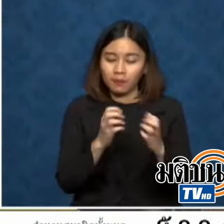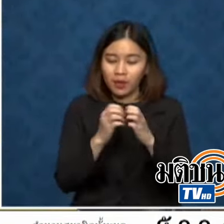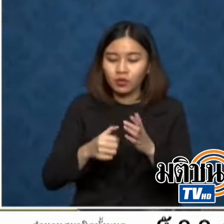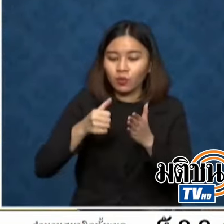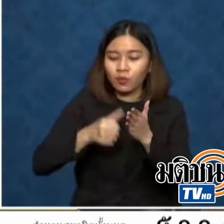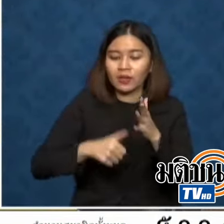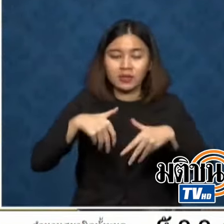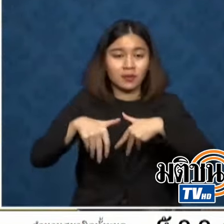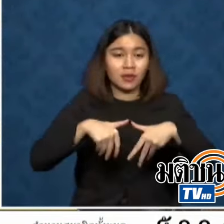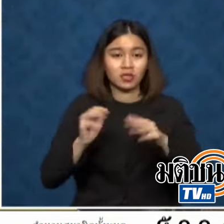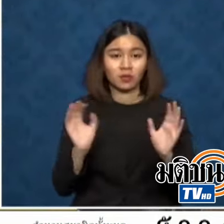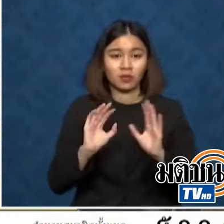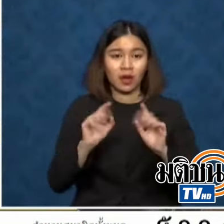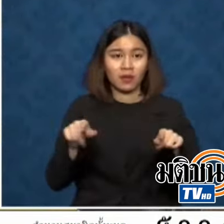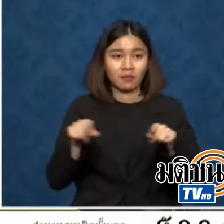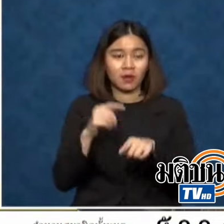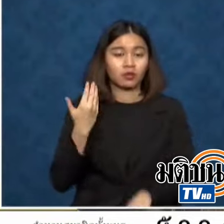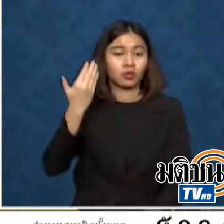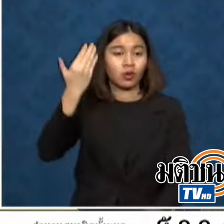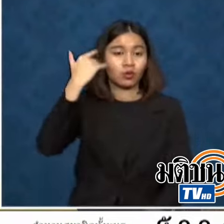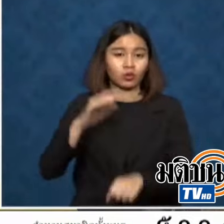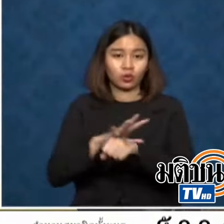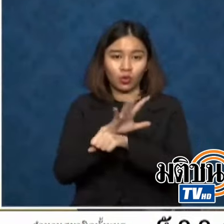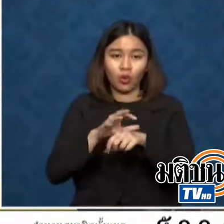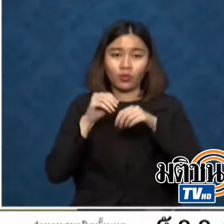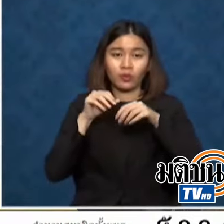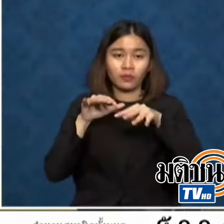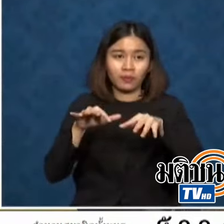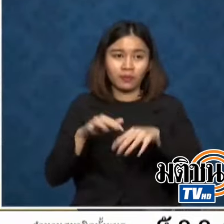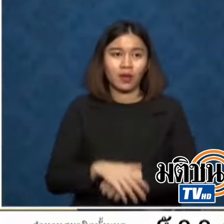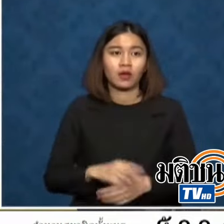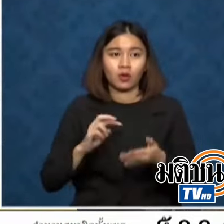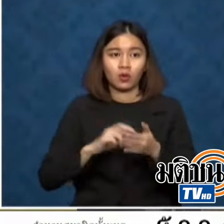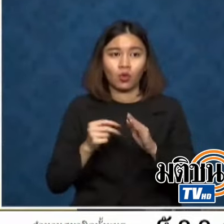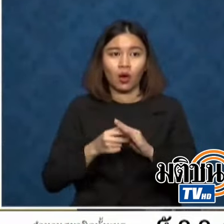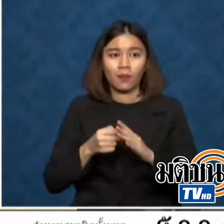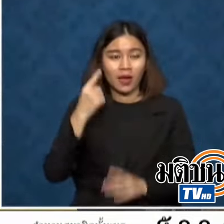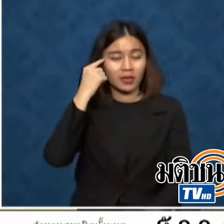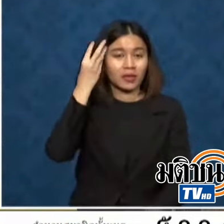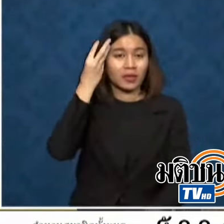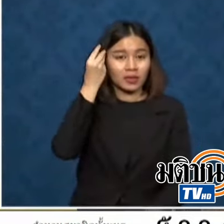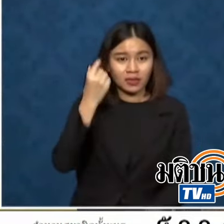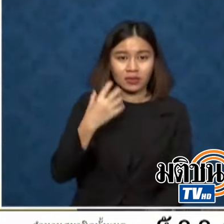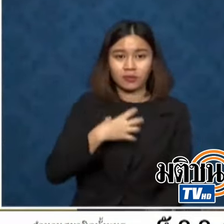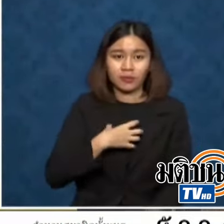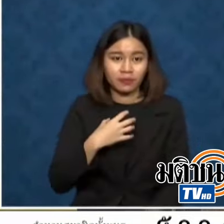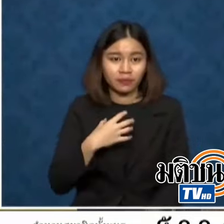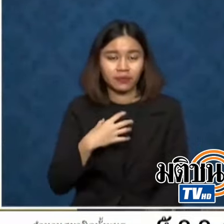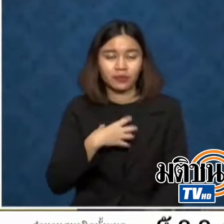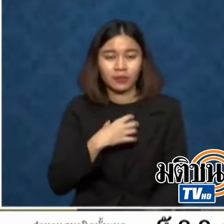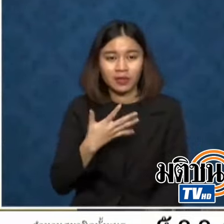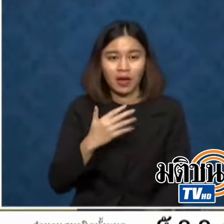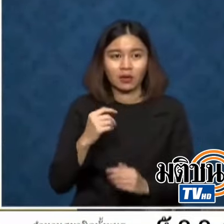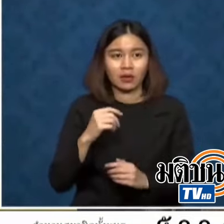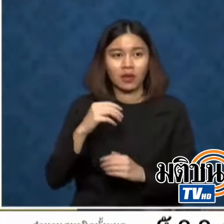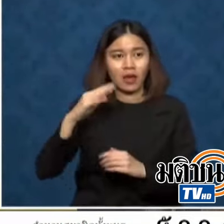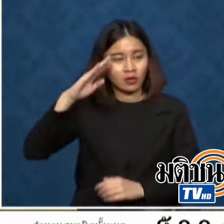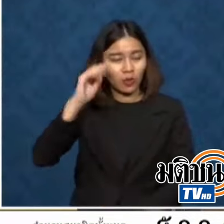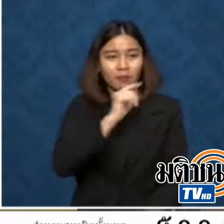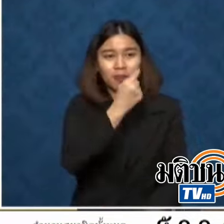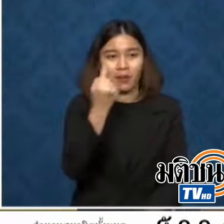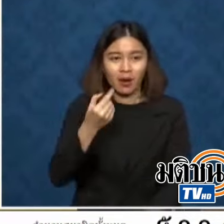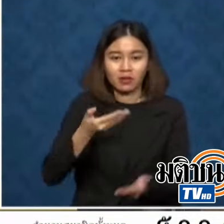ประชาชนมากจนเกินไปเหมือนในช่วงโควิดเป็นต้นไม่ได้หมายความว่าเราไม่คิดว่าต้องการที่จะทำให้กองทัพไม่ทันสมัยและไม่